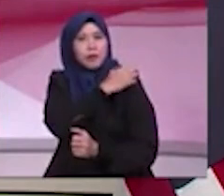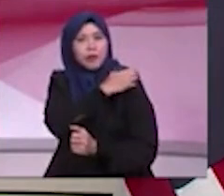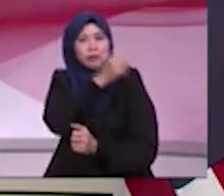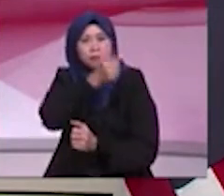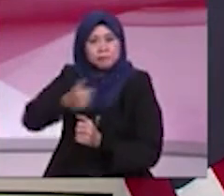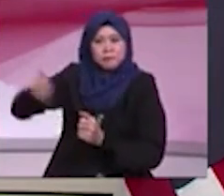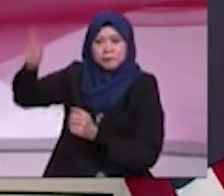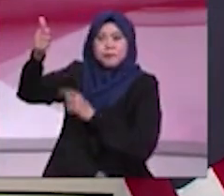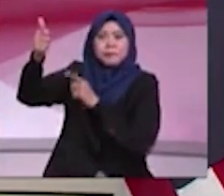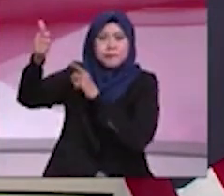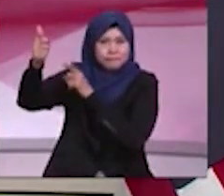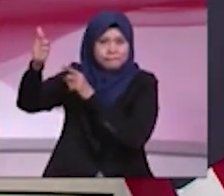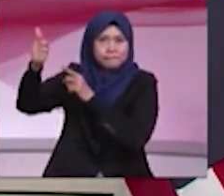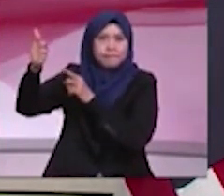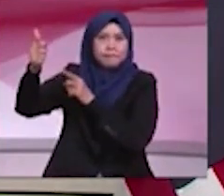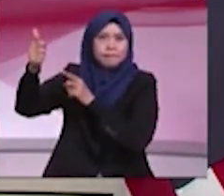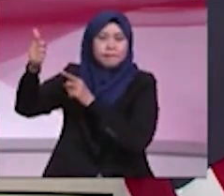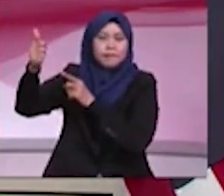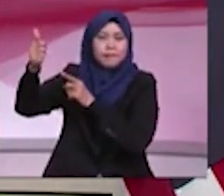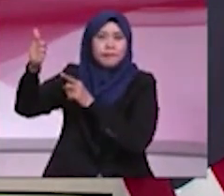tertinggi